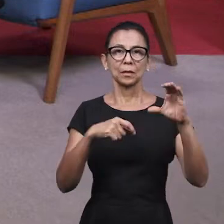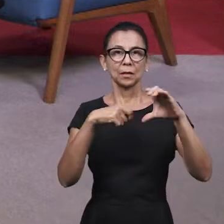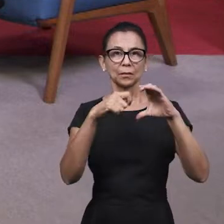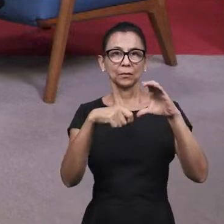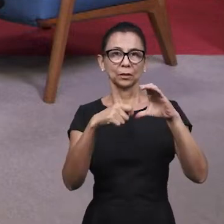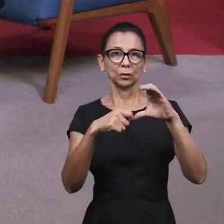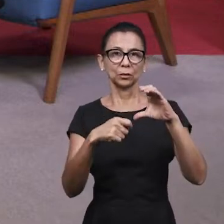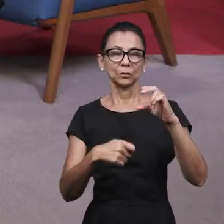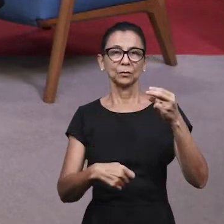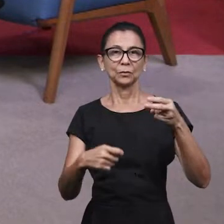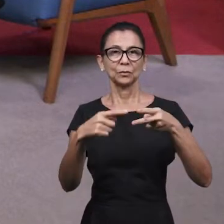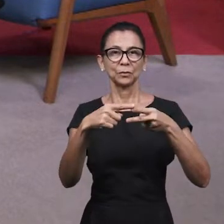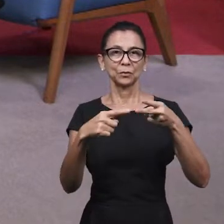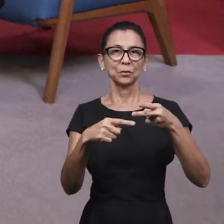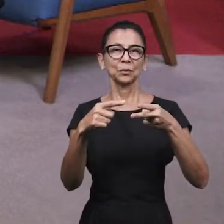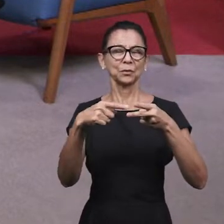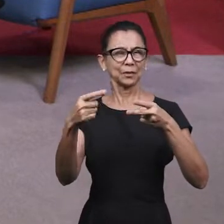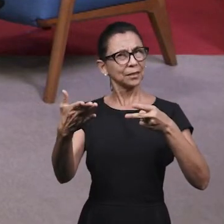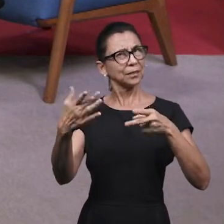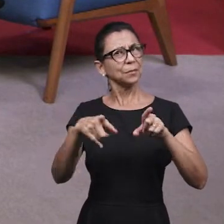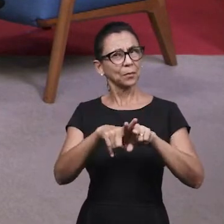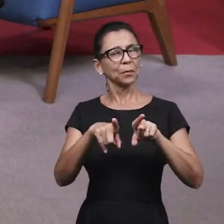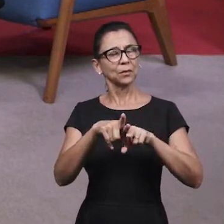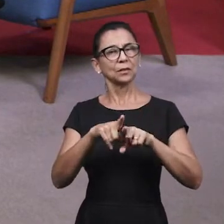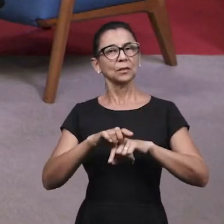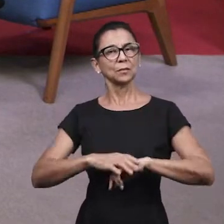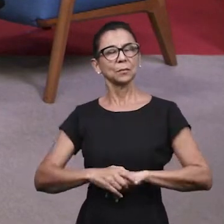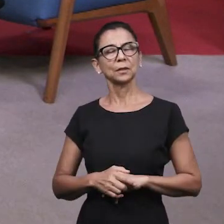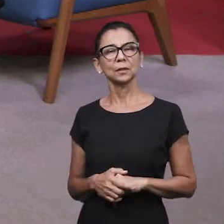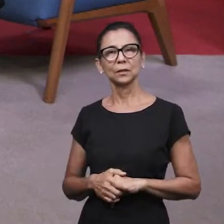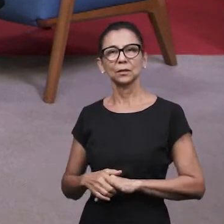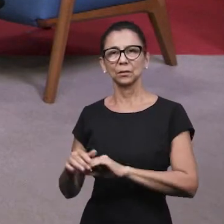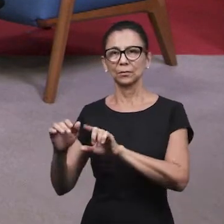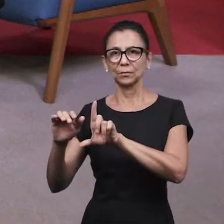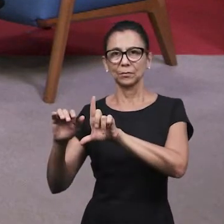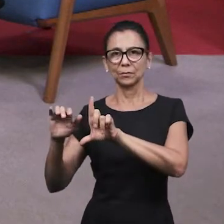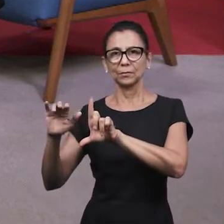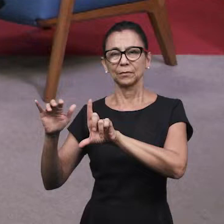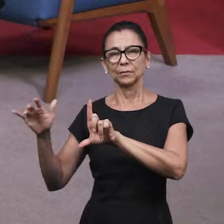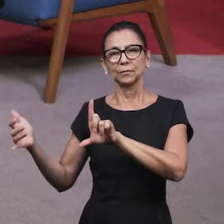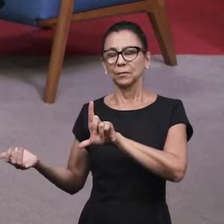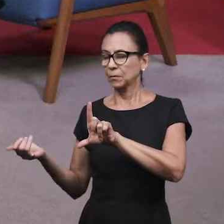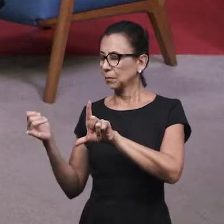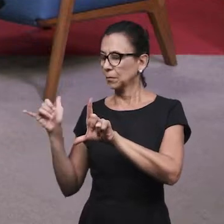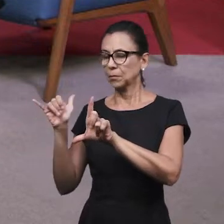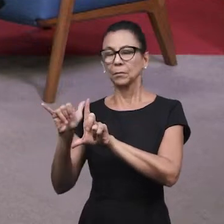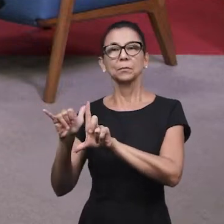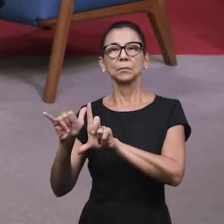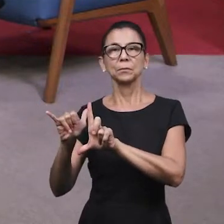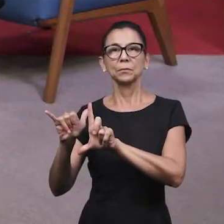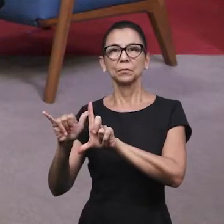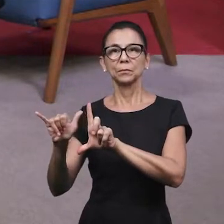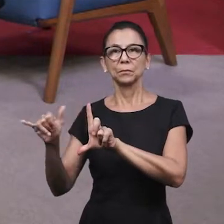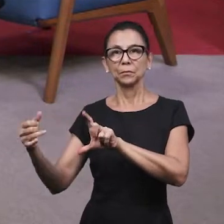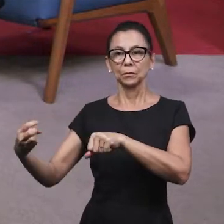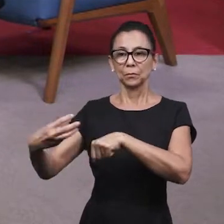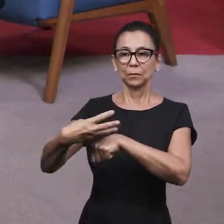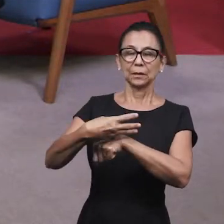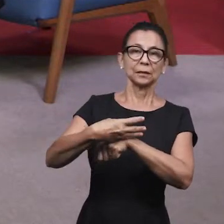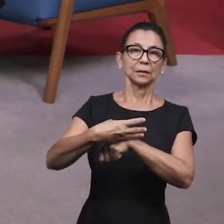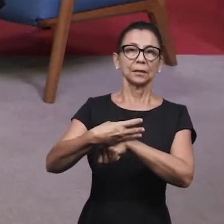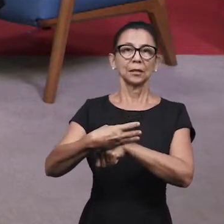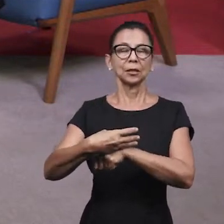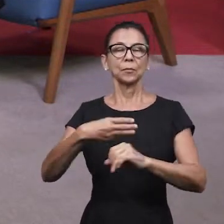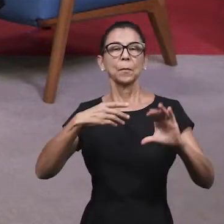deux vidéos qui ont été envoyées. Et vous aussi, vous pouvez envoyer la vidéo de la même manière. Vous pointez la caméra de votre smartphone vers ce code. Vous allez